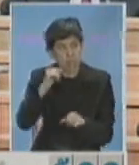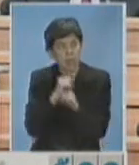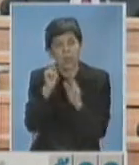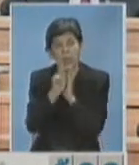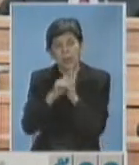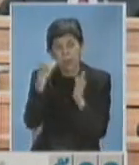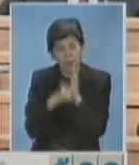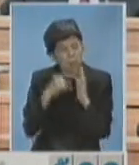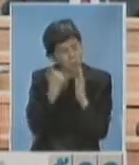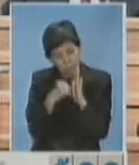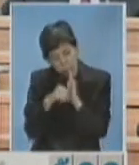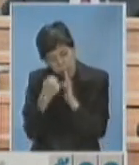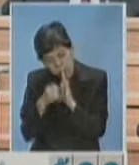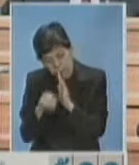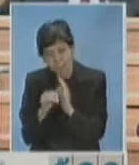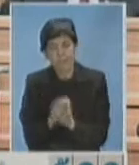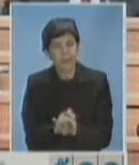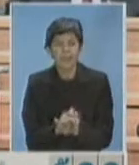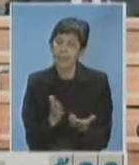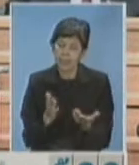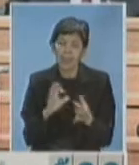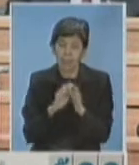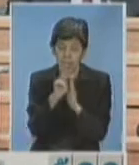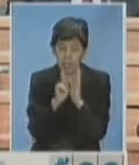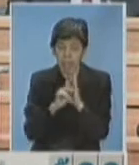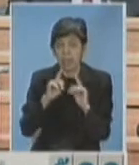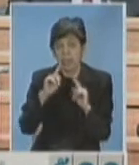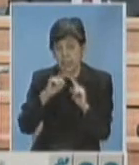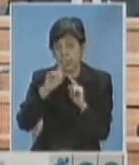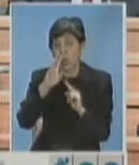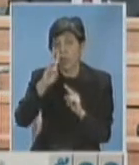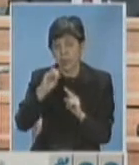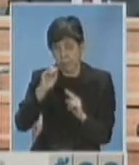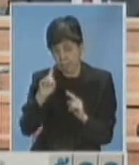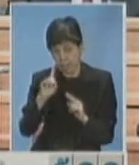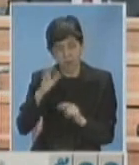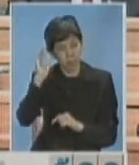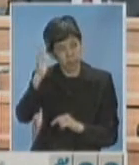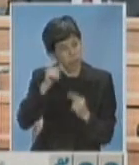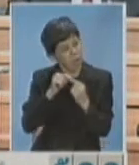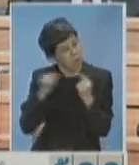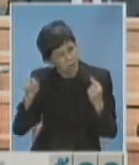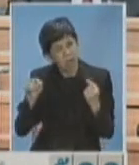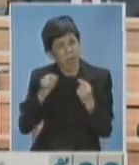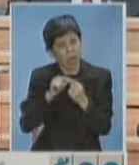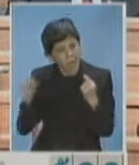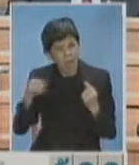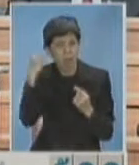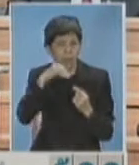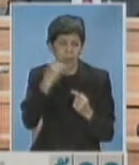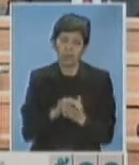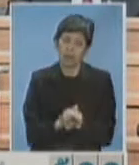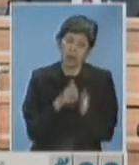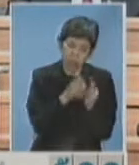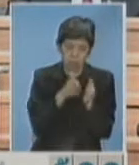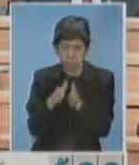ข้อบังคับหลายครั้งโดยเฉพาะข้อ61อภิปรายนอกประเด็นให้ร้